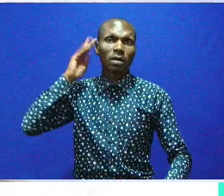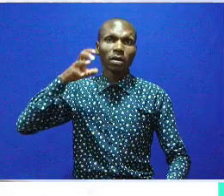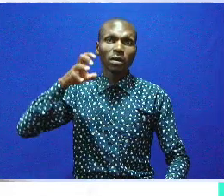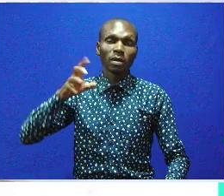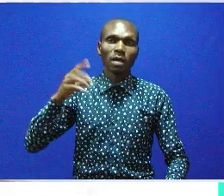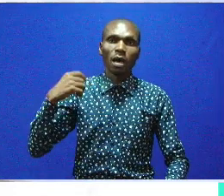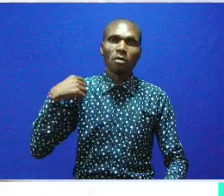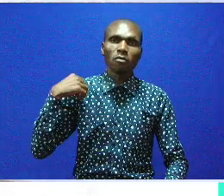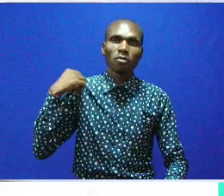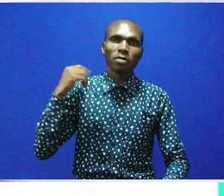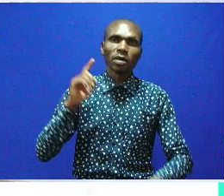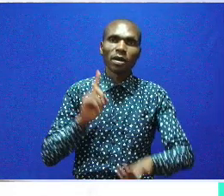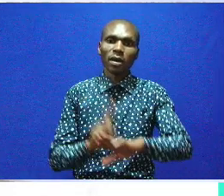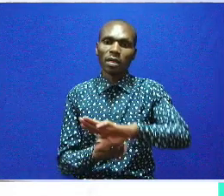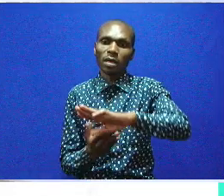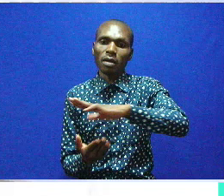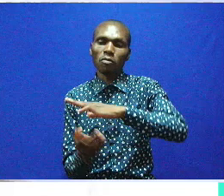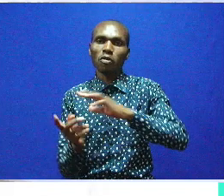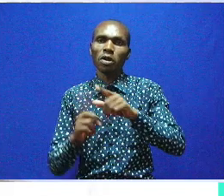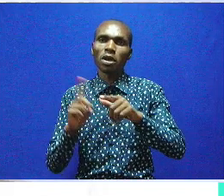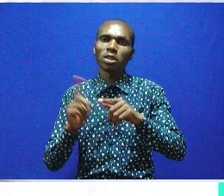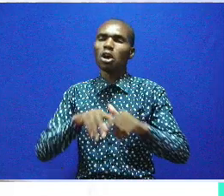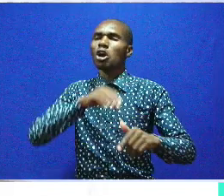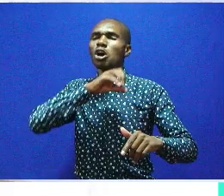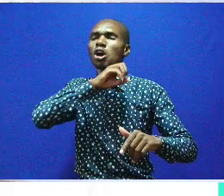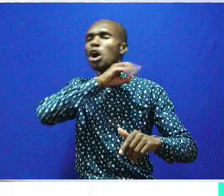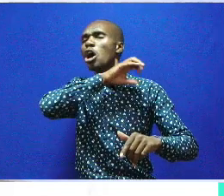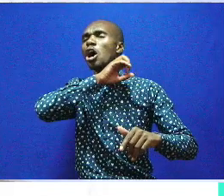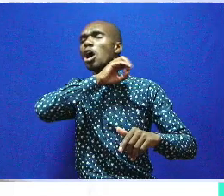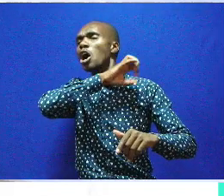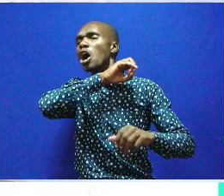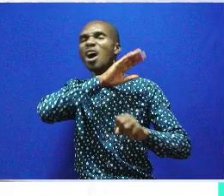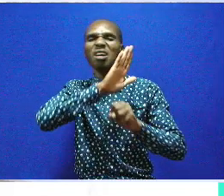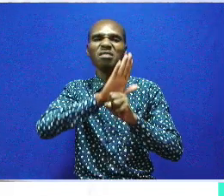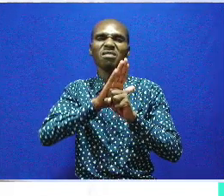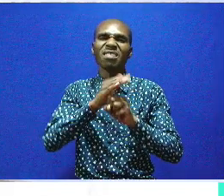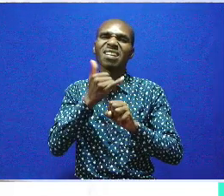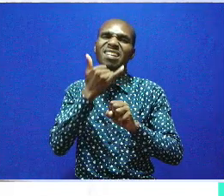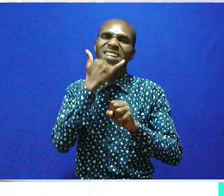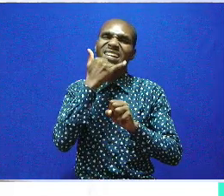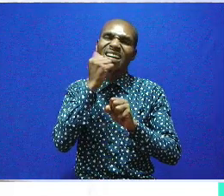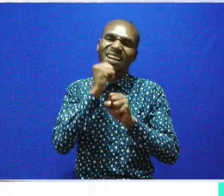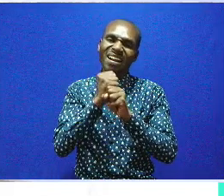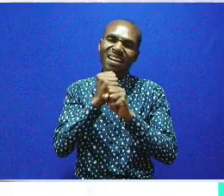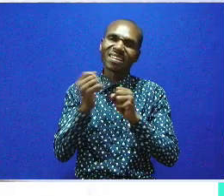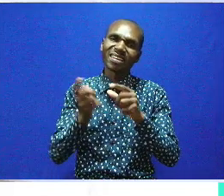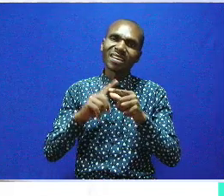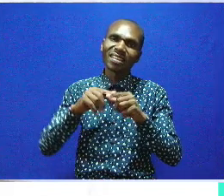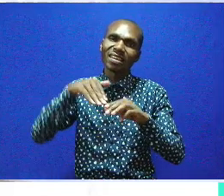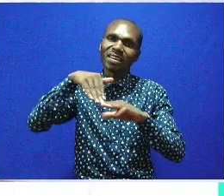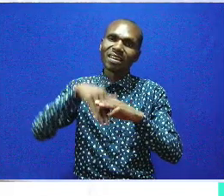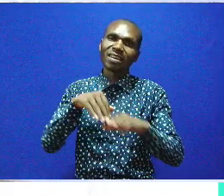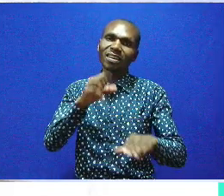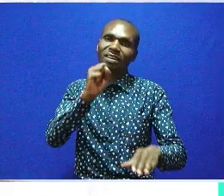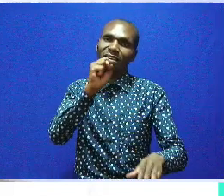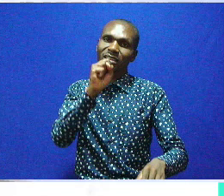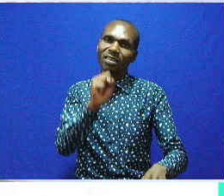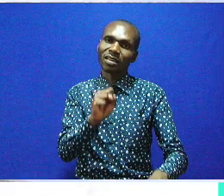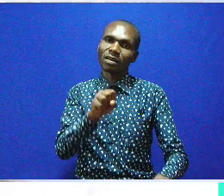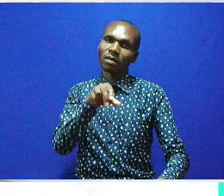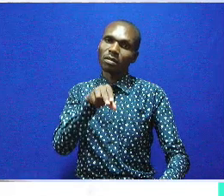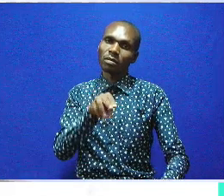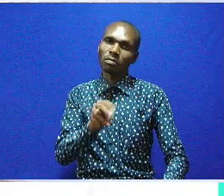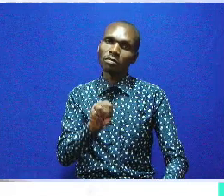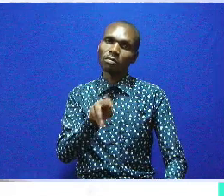rero elio kugikeri ya Chiburaburu anene chiabete chikwene kiwase ensemo ya Nyakembene imeye bunge ya South Mugrango